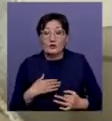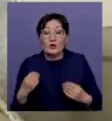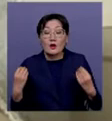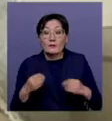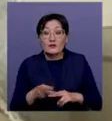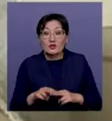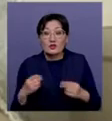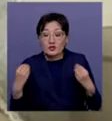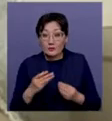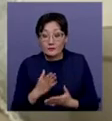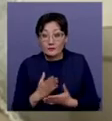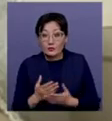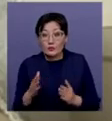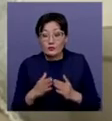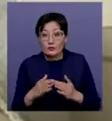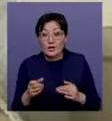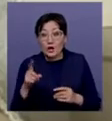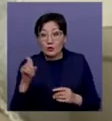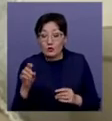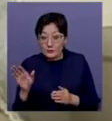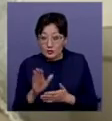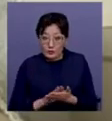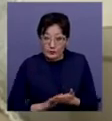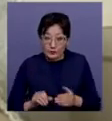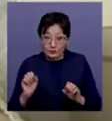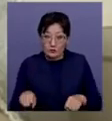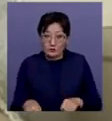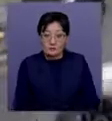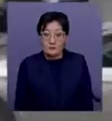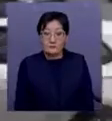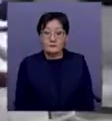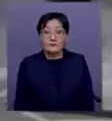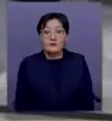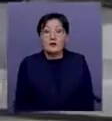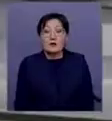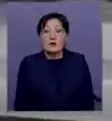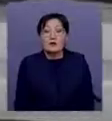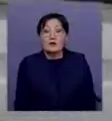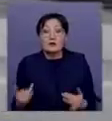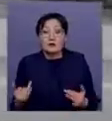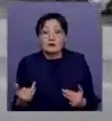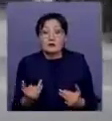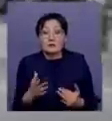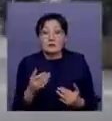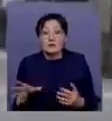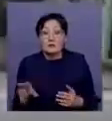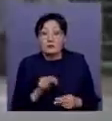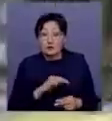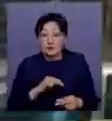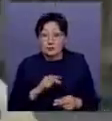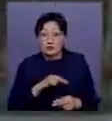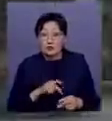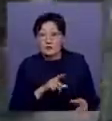өткізбейтін шекпен бар. Оны үйге келгеннен кейін хлормен жуып алуға болады. Ал Чехияда дәл қазір біздің әріптесіміз жұмыс сапарымен